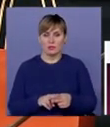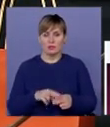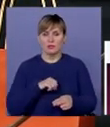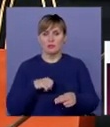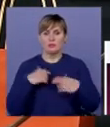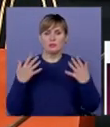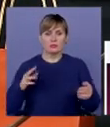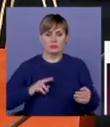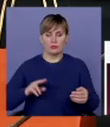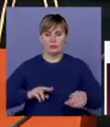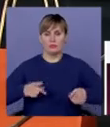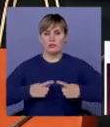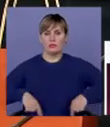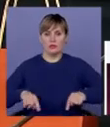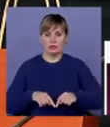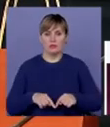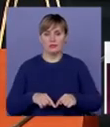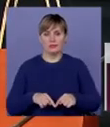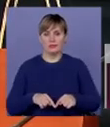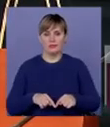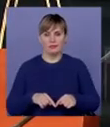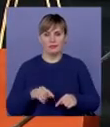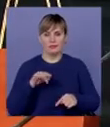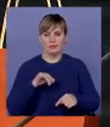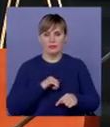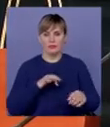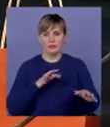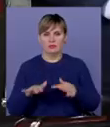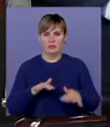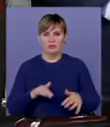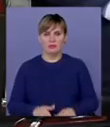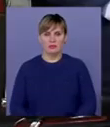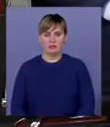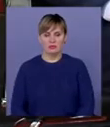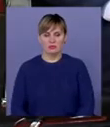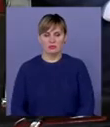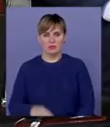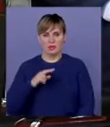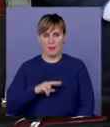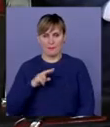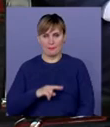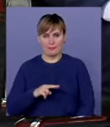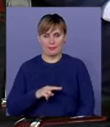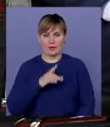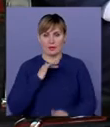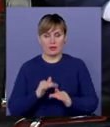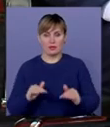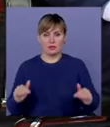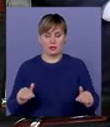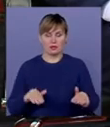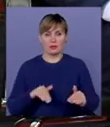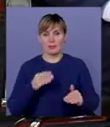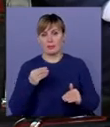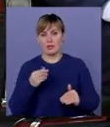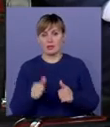самая большая работа организационная и сам процесс работы с многодетными